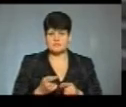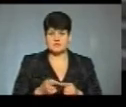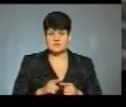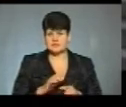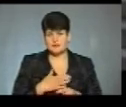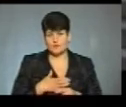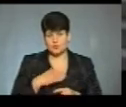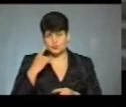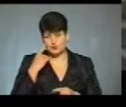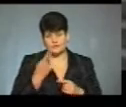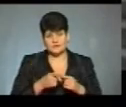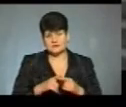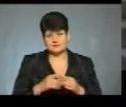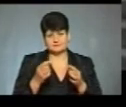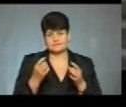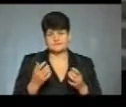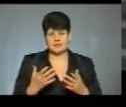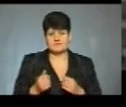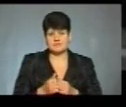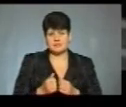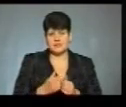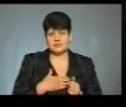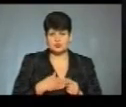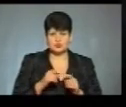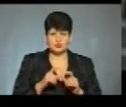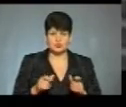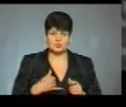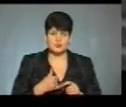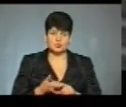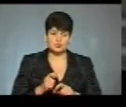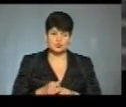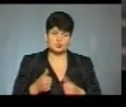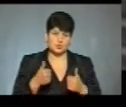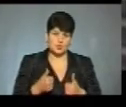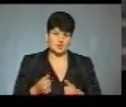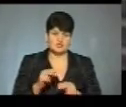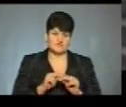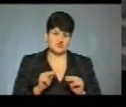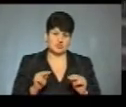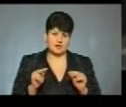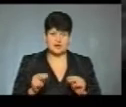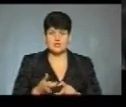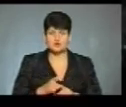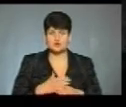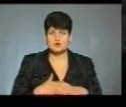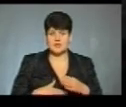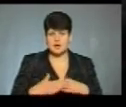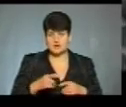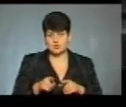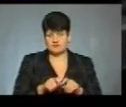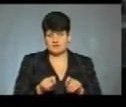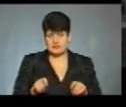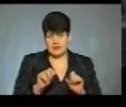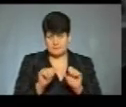мою думку, символічно, що він стоїть біля нашої школи, через те, що на школі дуже хороші вчителі. І дуже раді, що тут відкрили пам'ятник